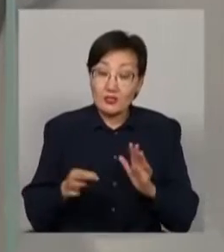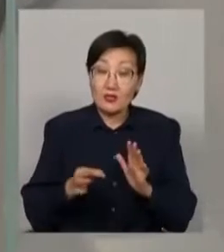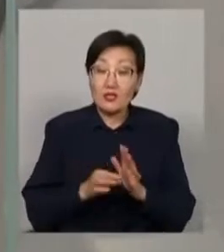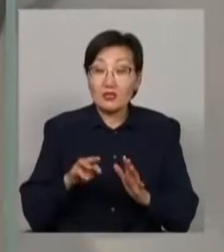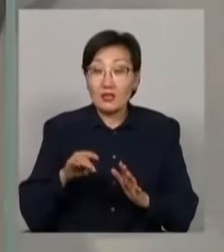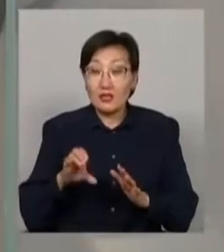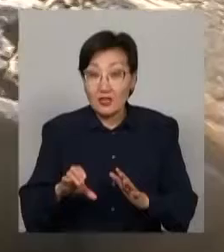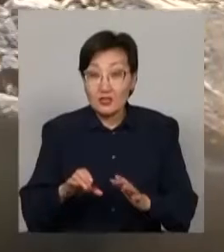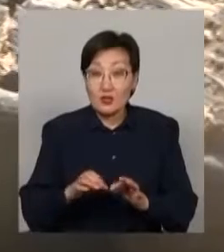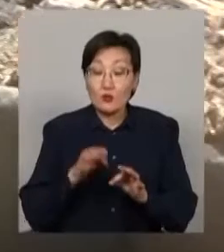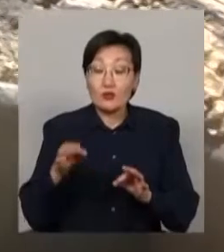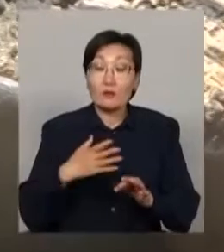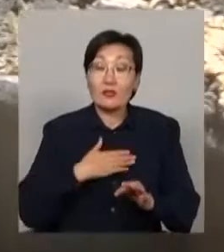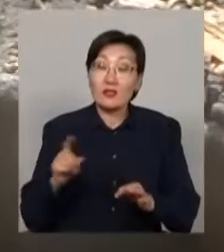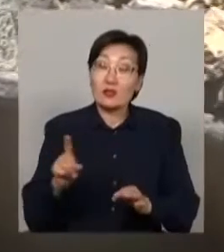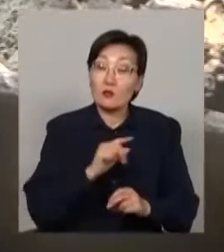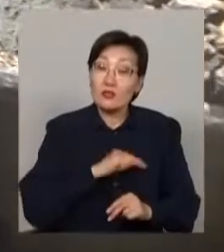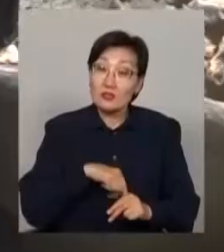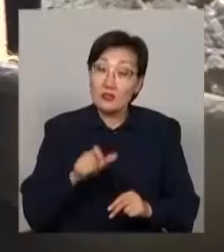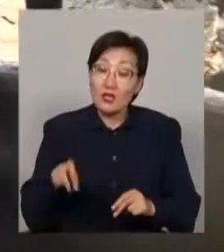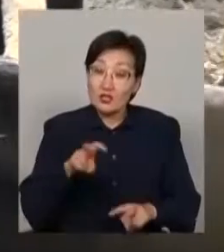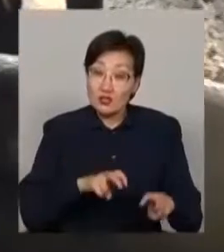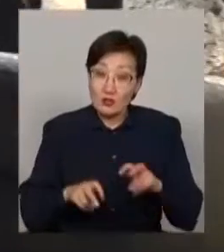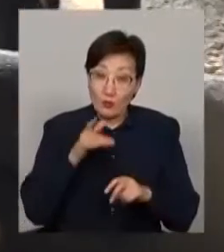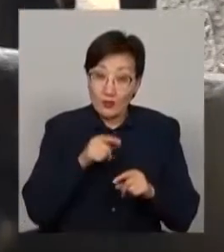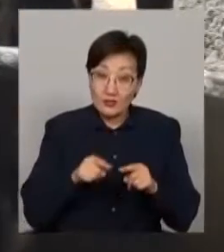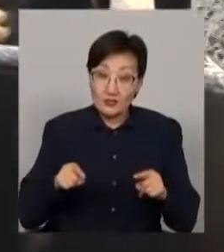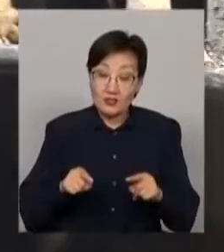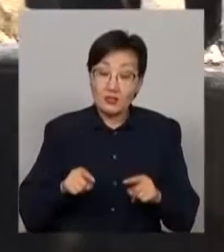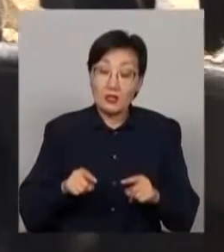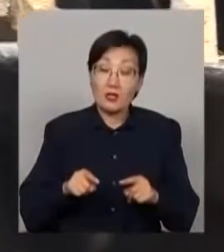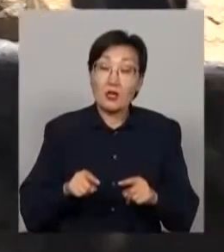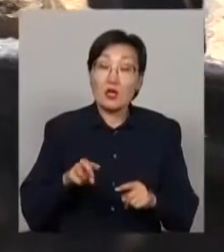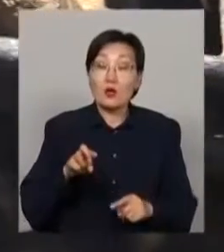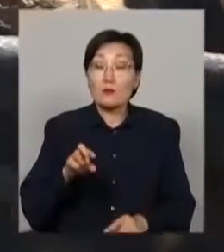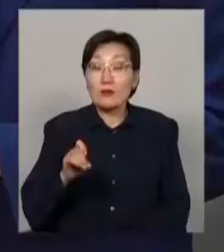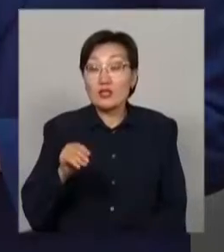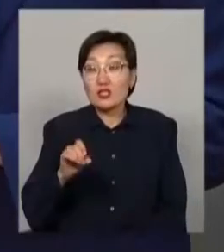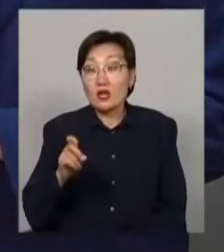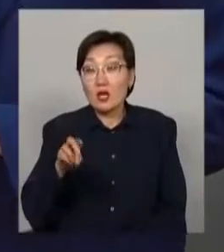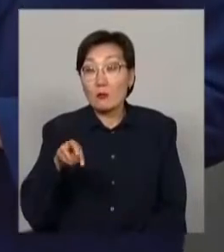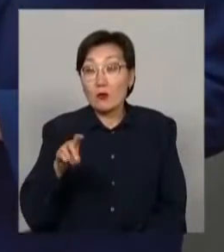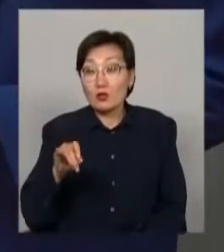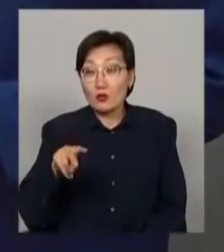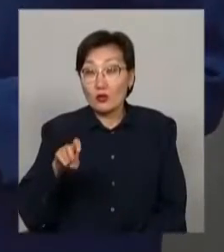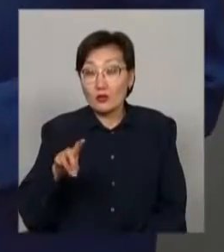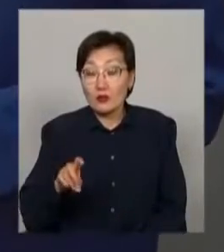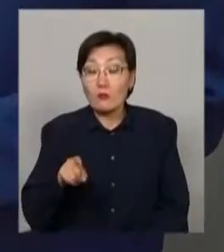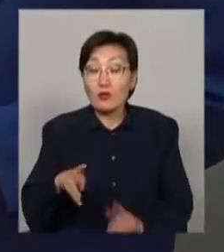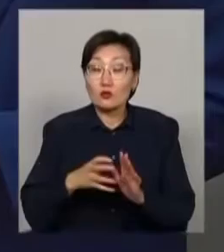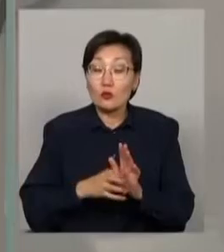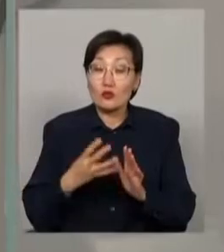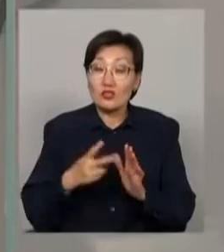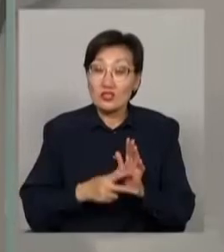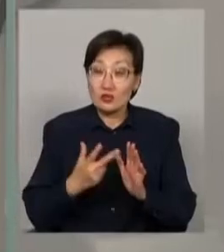өлкесіне біздің музейдің қызметкерлері іздеу барысында ұрпағы Бижан Рахманұлының қолынан 1983 жылы алып